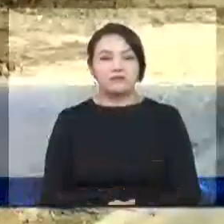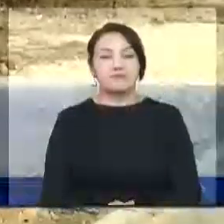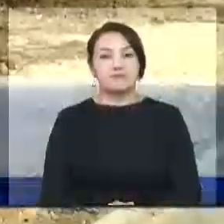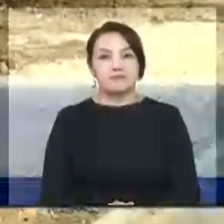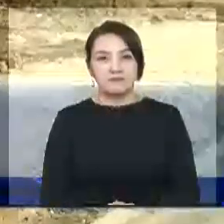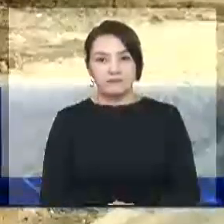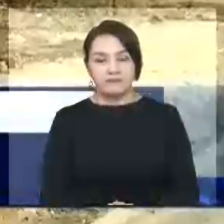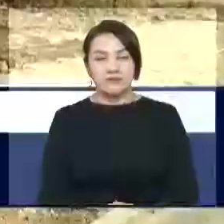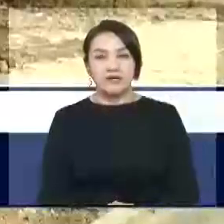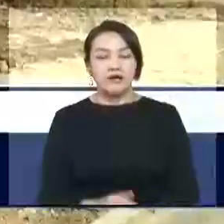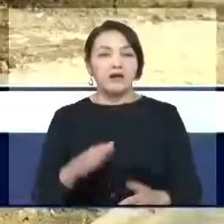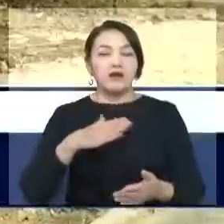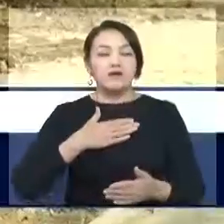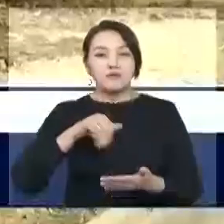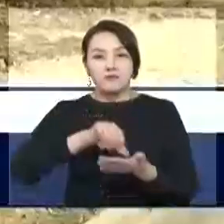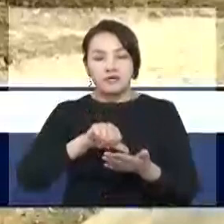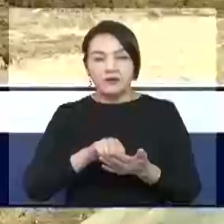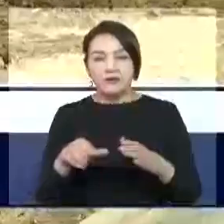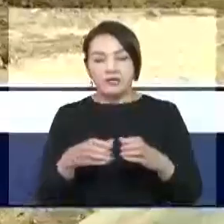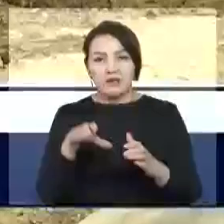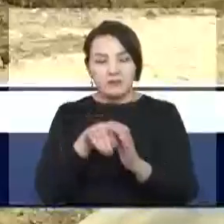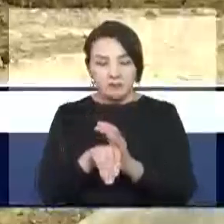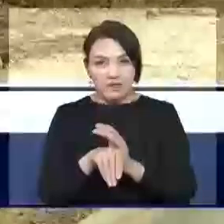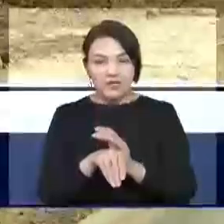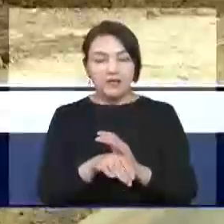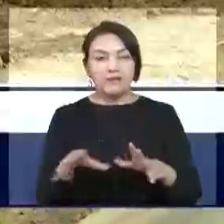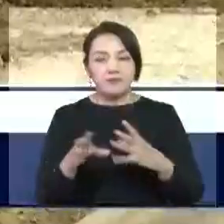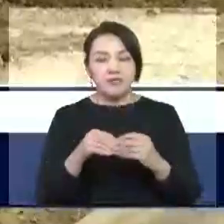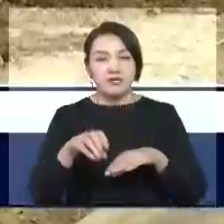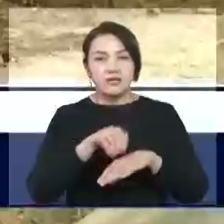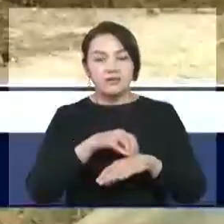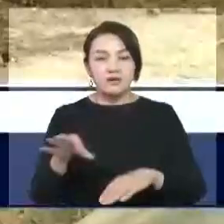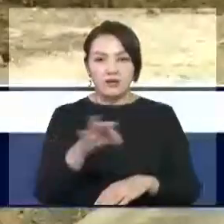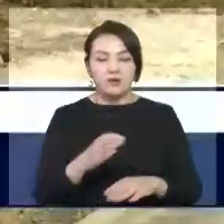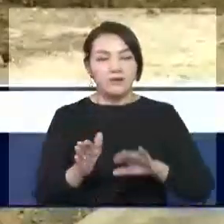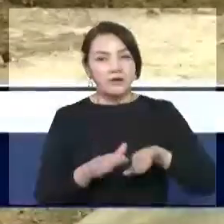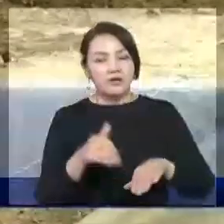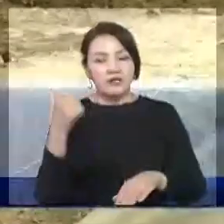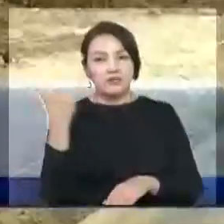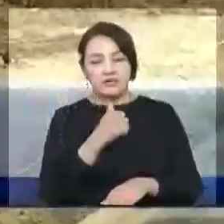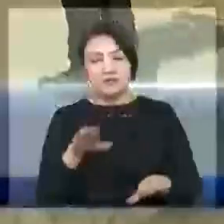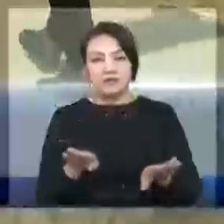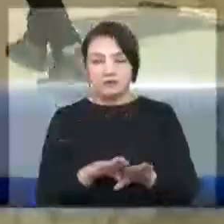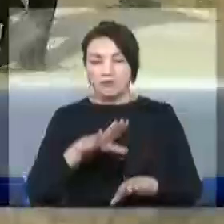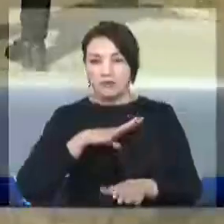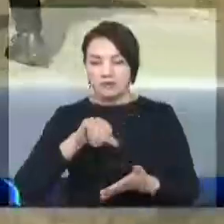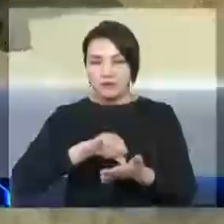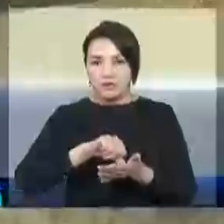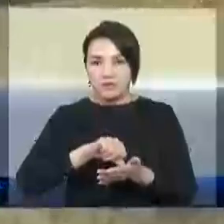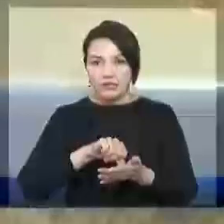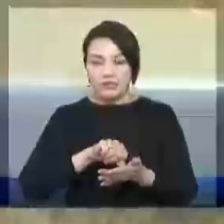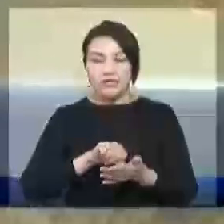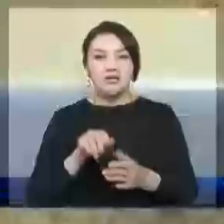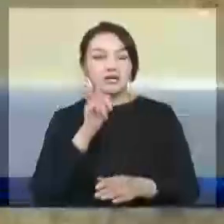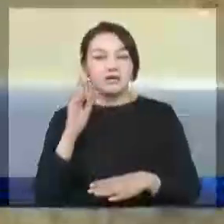25 елей. Принимаем активное участие в эко-акции, вносим свой вклад в месяц акимом области. На прошлой неделе также не остались в стороне. Озеленением улиц